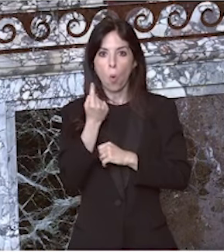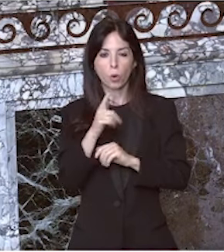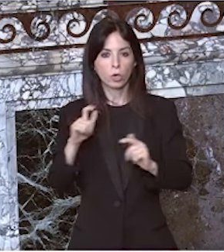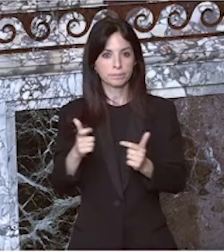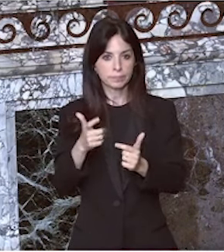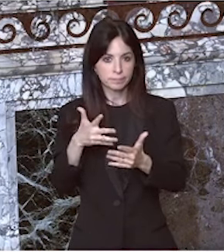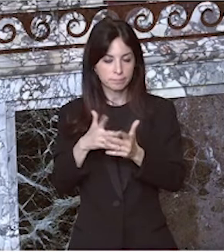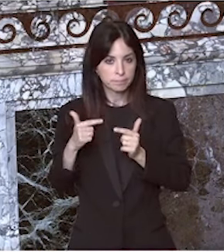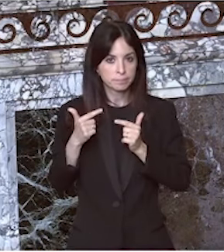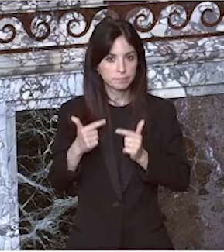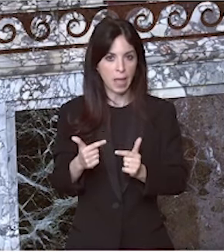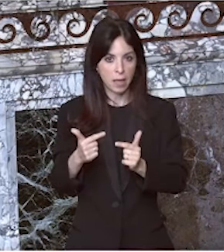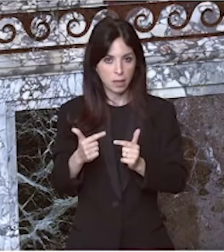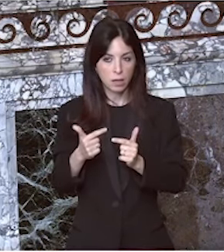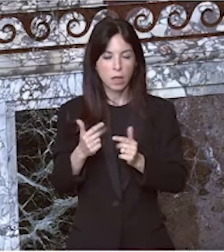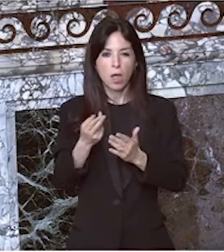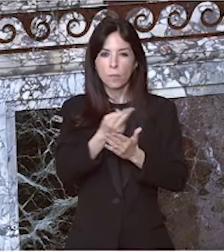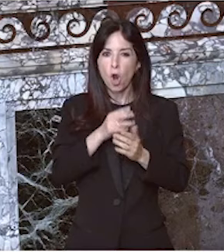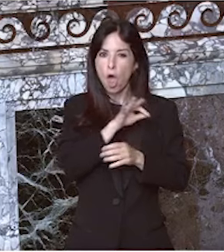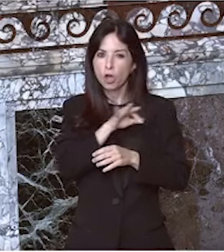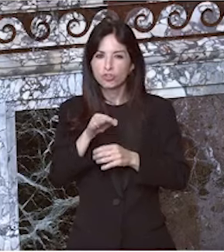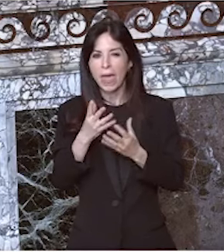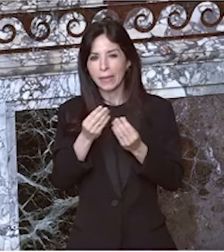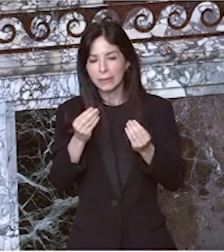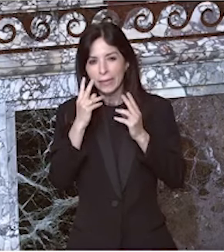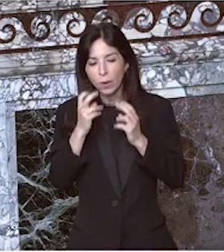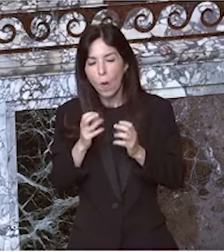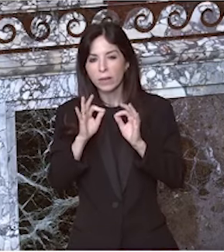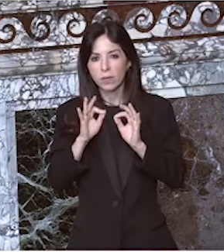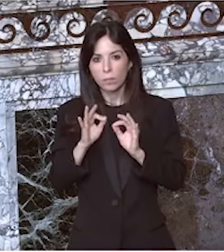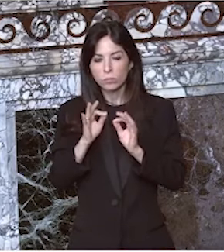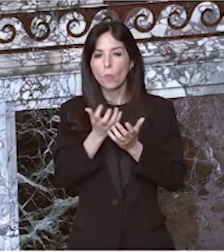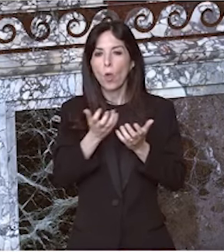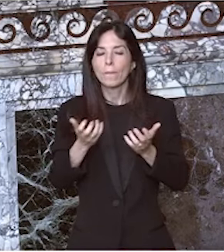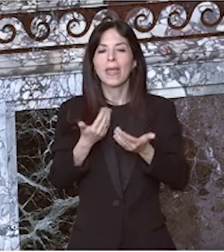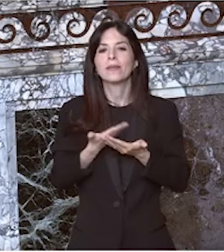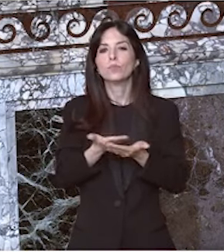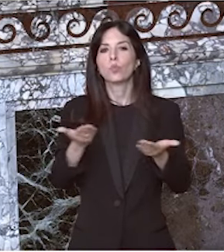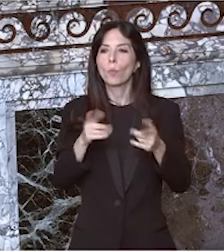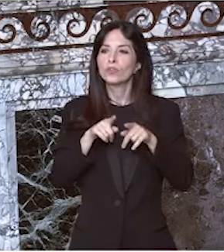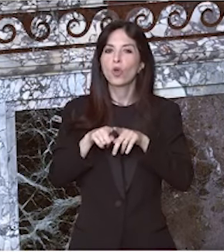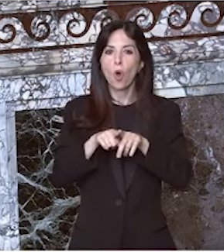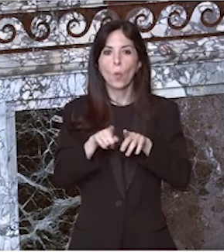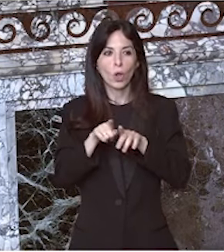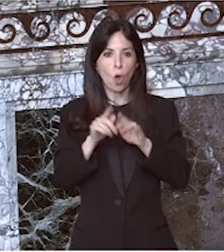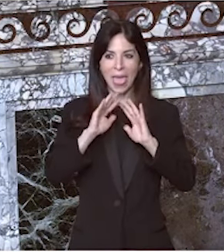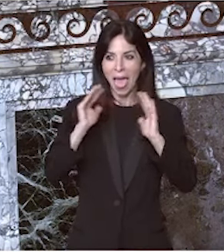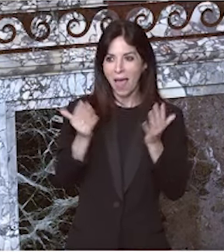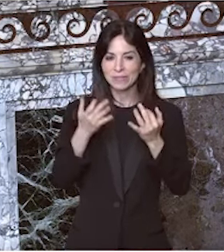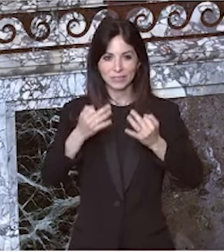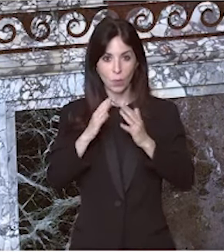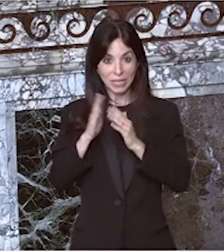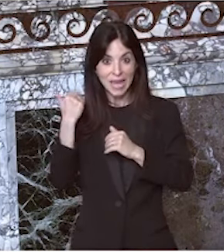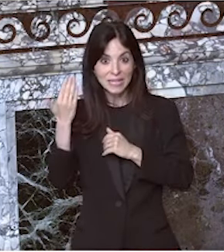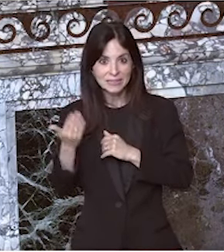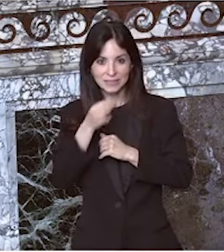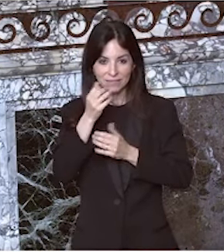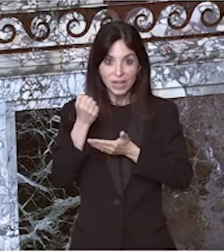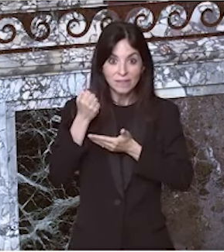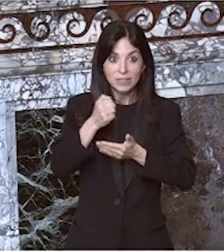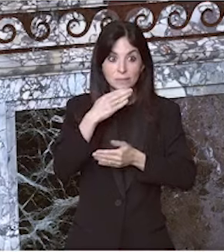E poiché molti progetti riguardano beni pubblici comuni, quali l'ambiente e la sicurezza esterna, un ammontare di